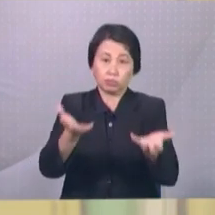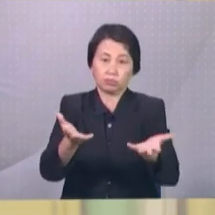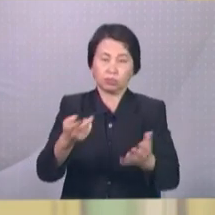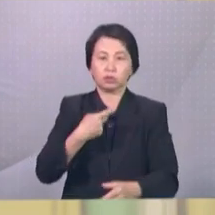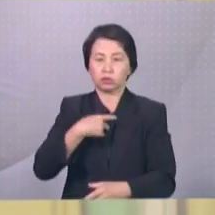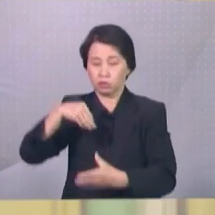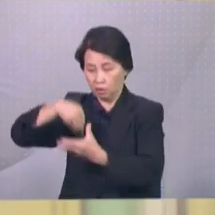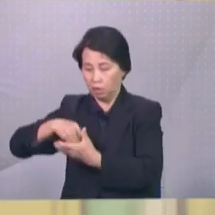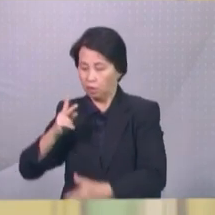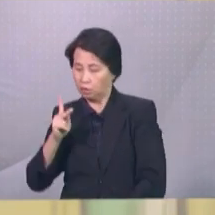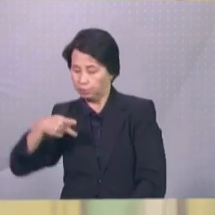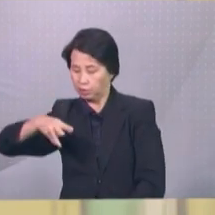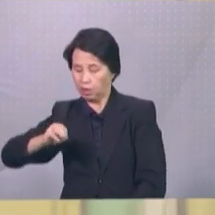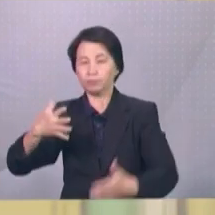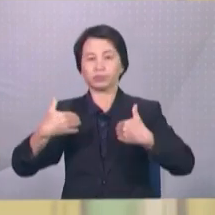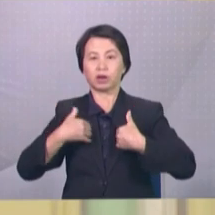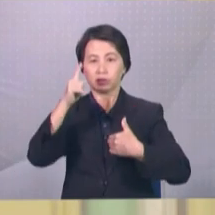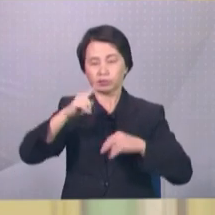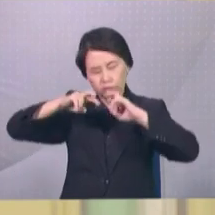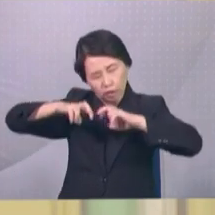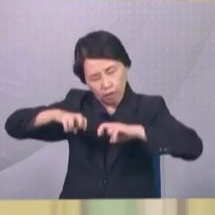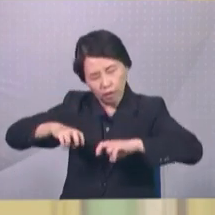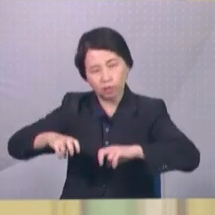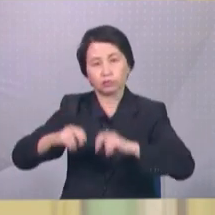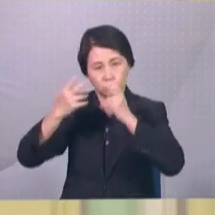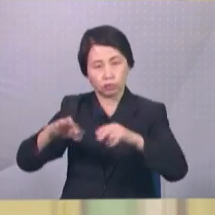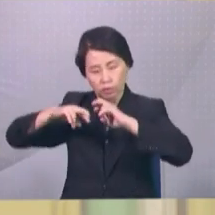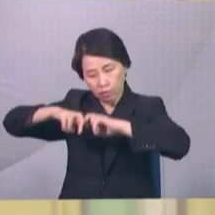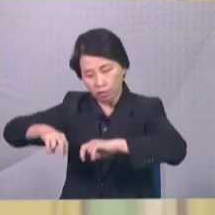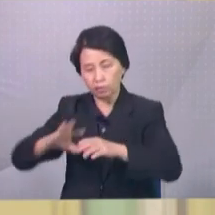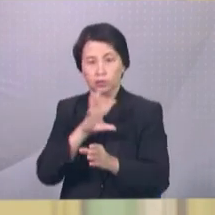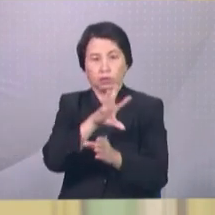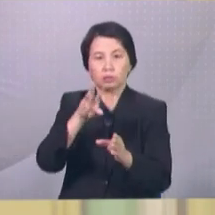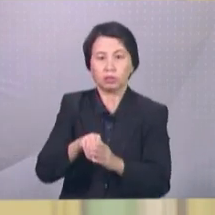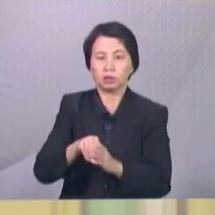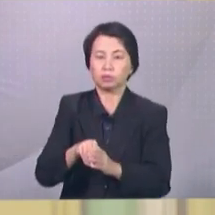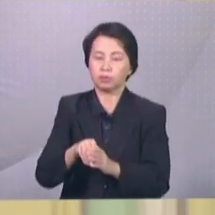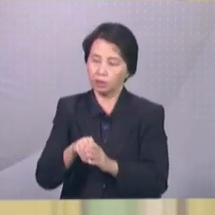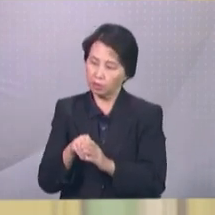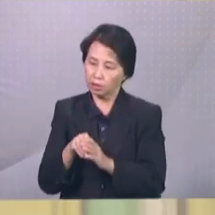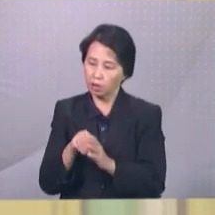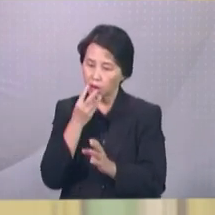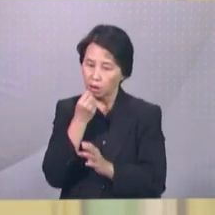di kementerian telah mengadakan satu kaji selidik. Kaji selidik melibatkan seramai